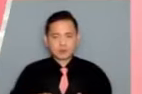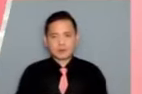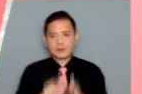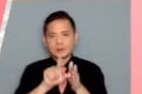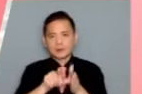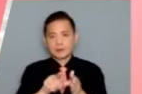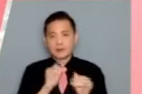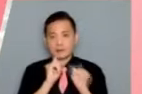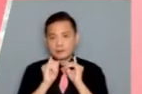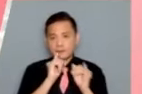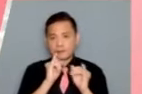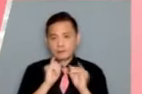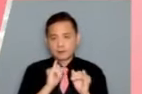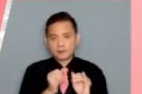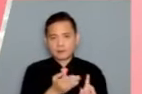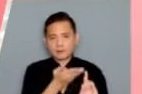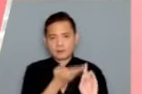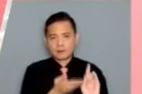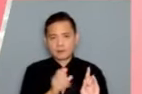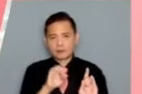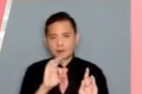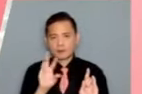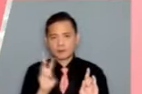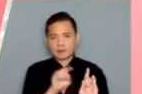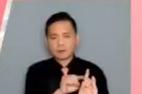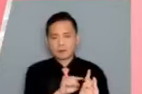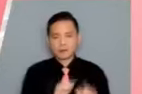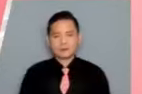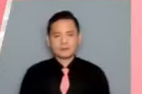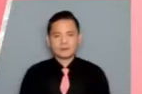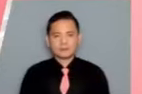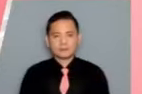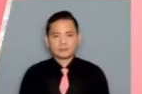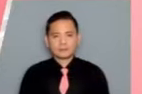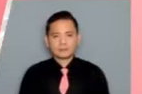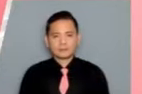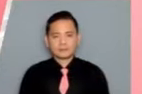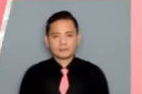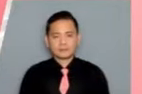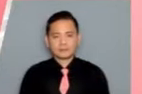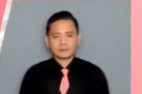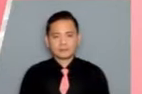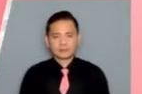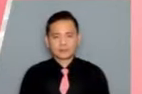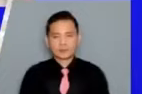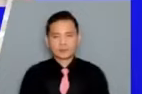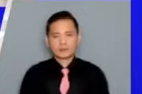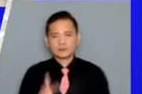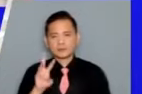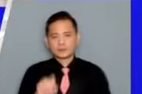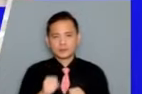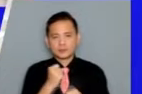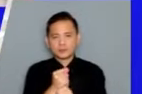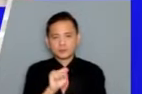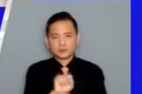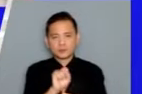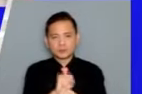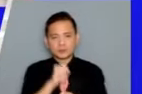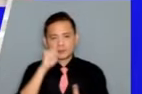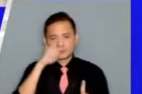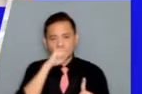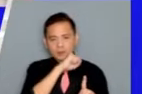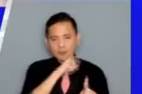ang isa sa mga kababayan natin na si Kiera Ibanez. 6 na taon na siyang nagtatrabaho sa Taiwan. Magandang umaga, Kiera.